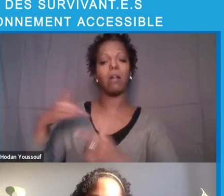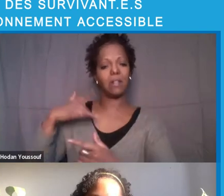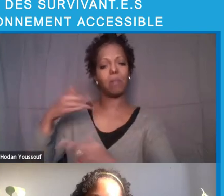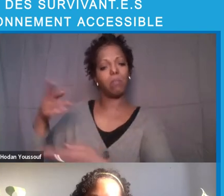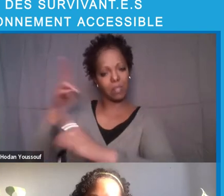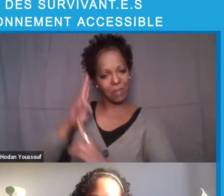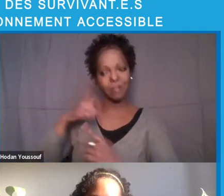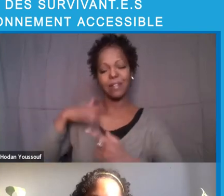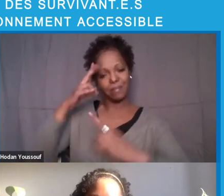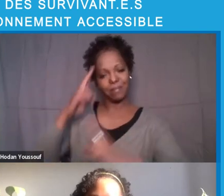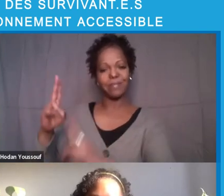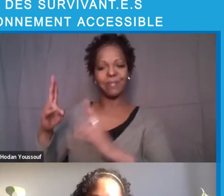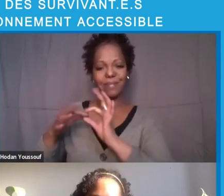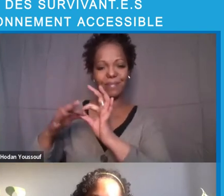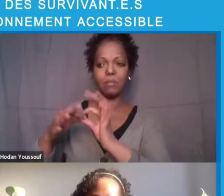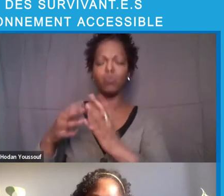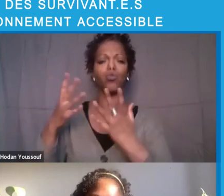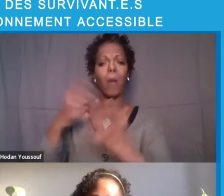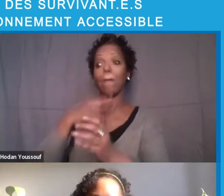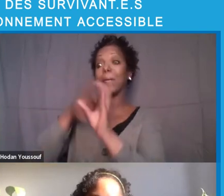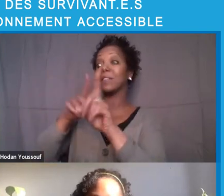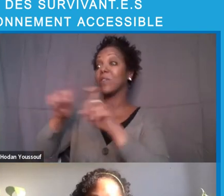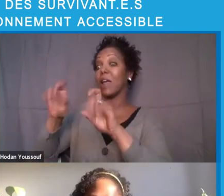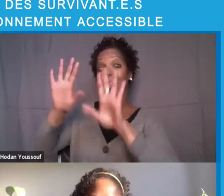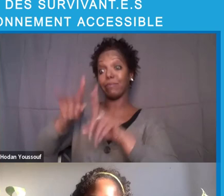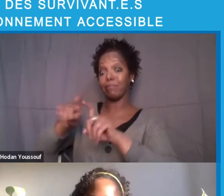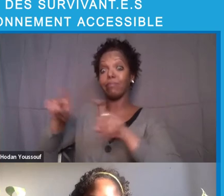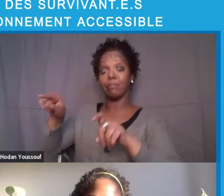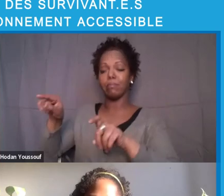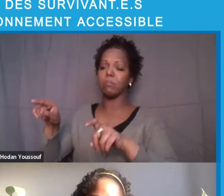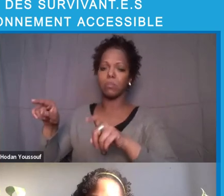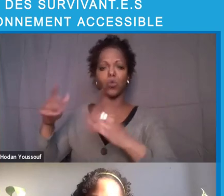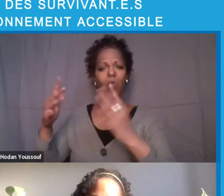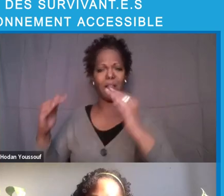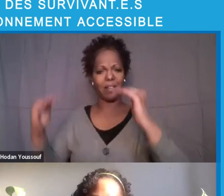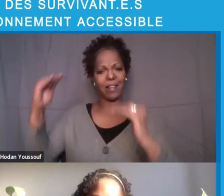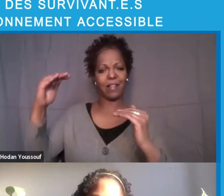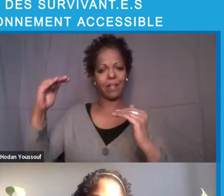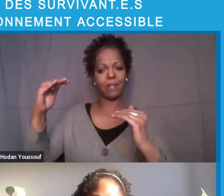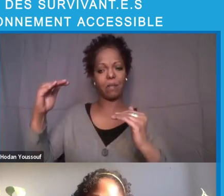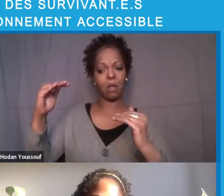peut-être la même, mais finalement, en leur expliquant, je me sens respectée. Mais il faut expliquer.